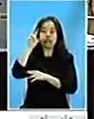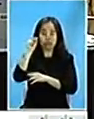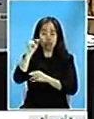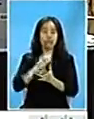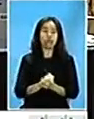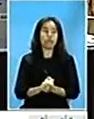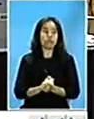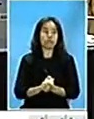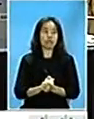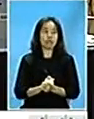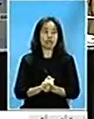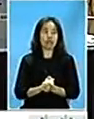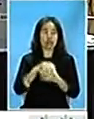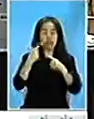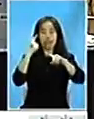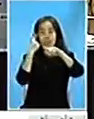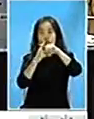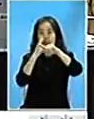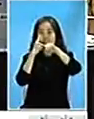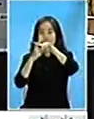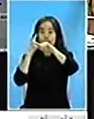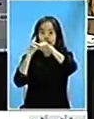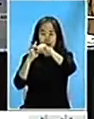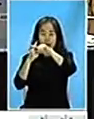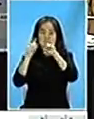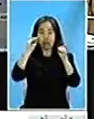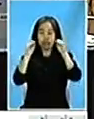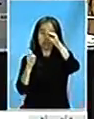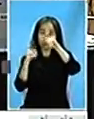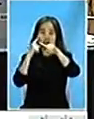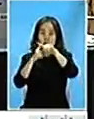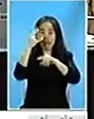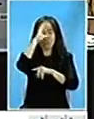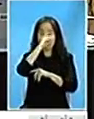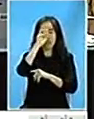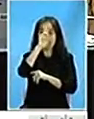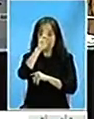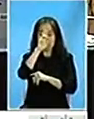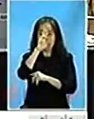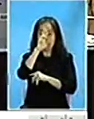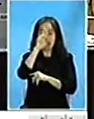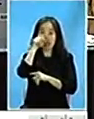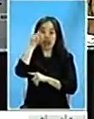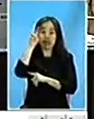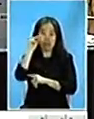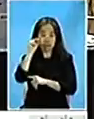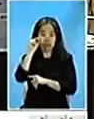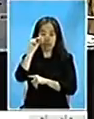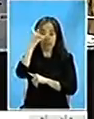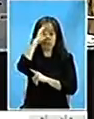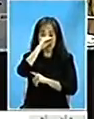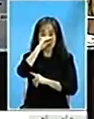1030เราก็บวกไปอีกแทนที่จะเป็นหลังเที่ยงคืน2430ก็